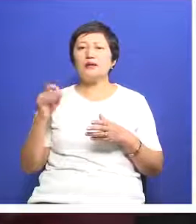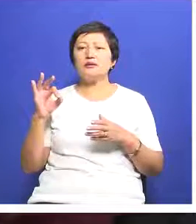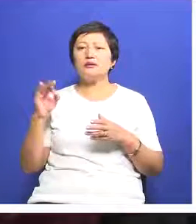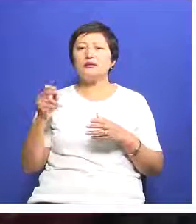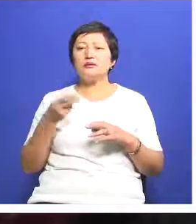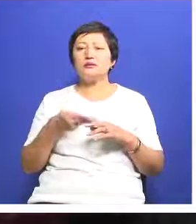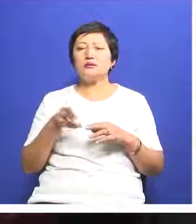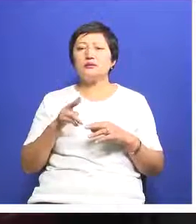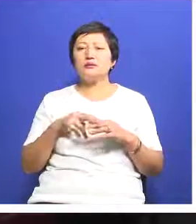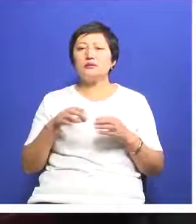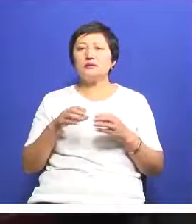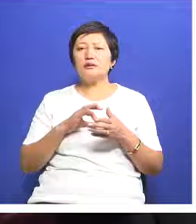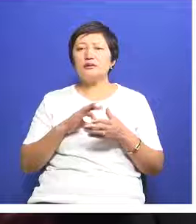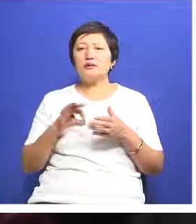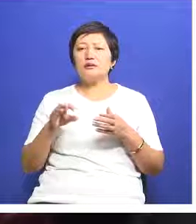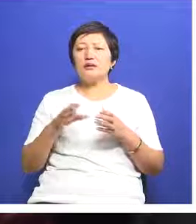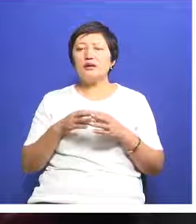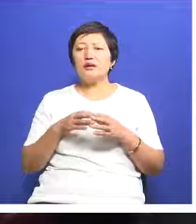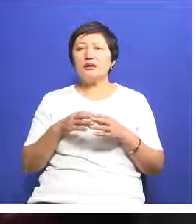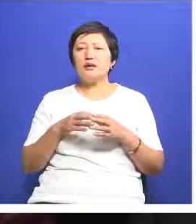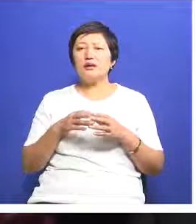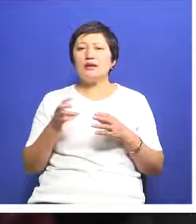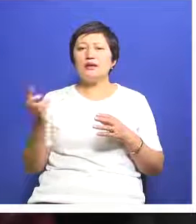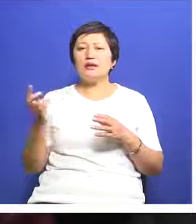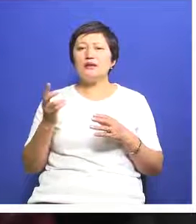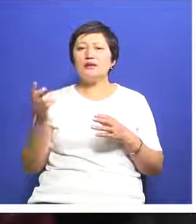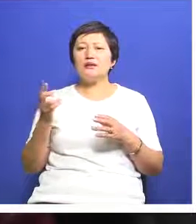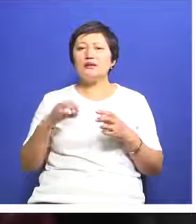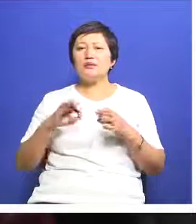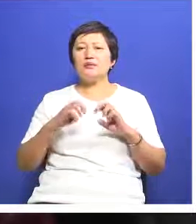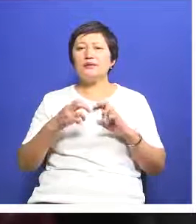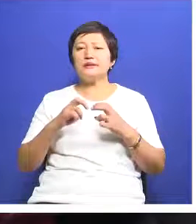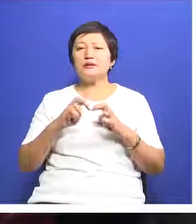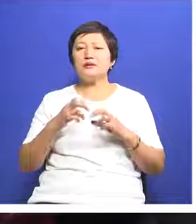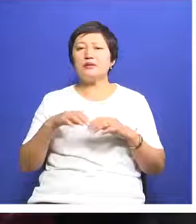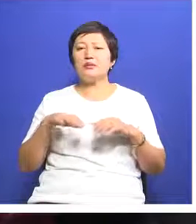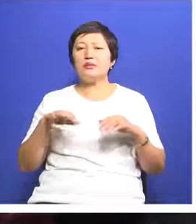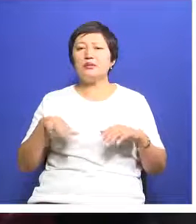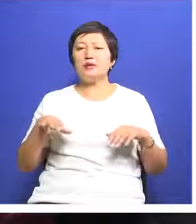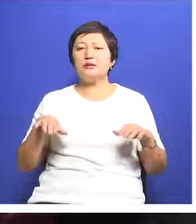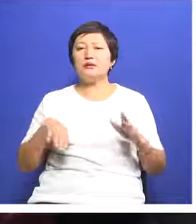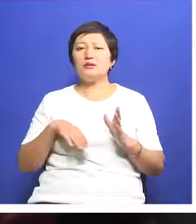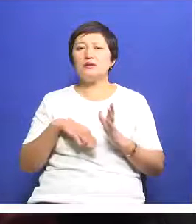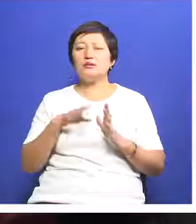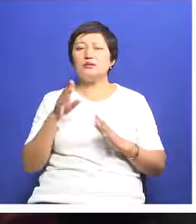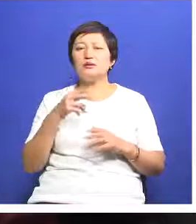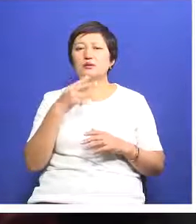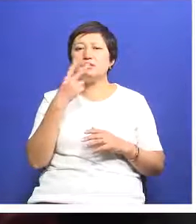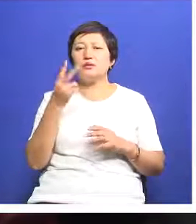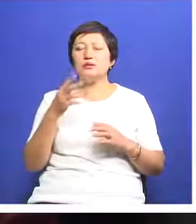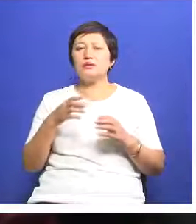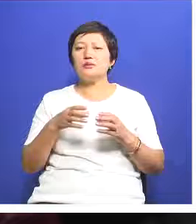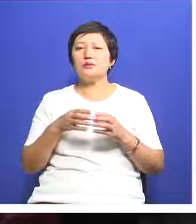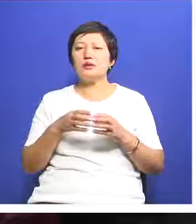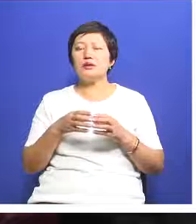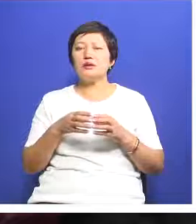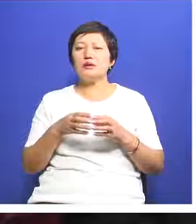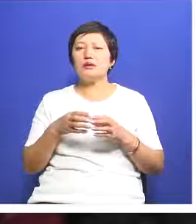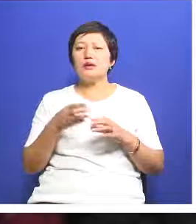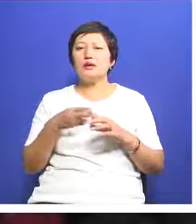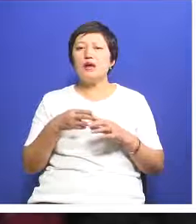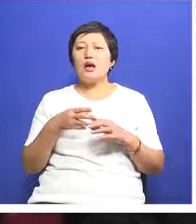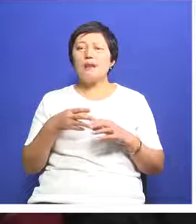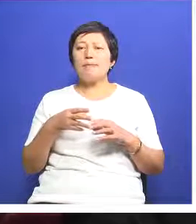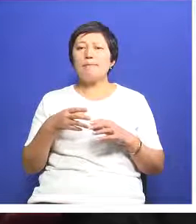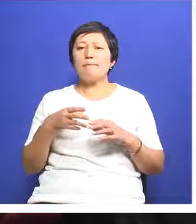обжалование тұр. Енді негізгі мәселе қазір мына бала шаға өскеннен кейін көзімізге қатты түсіп жатыр. Біз сеніп